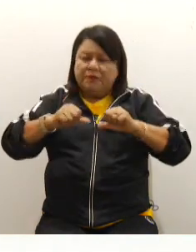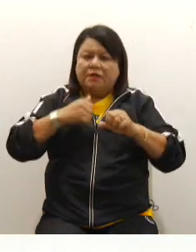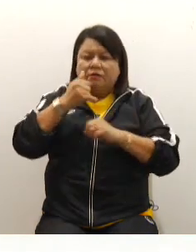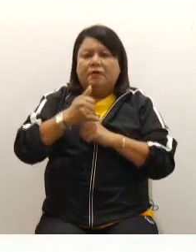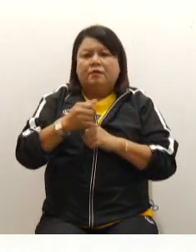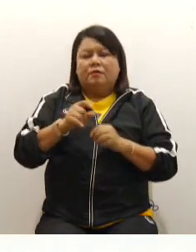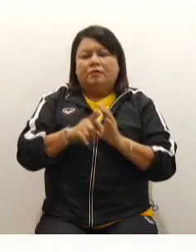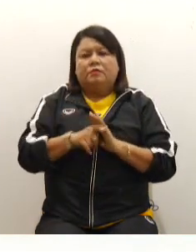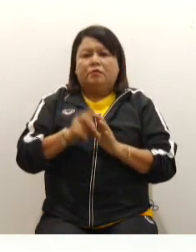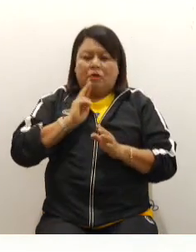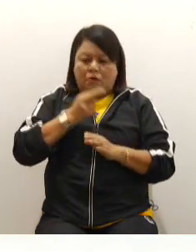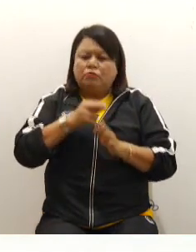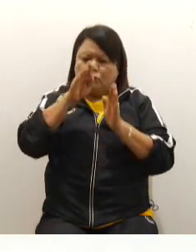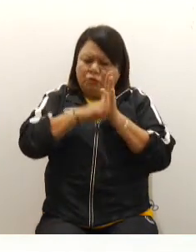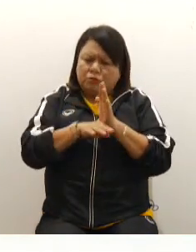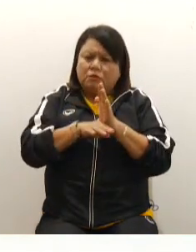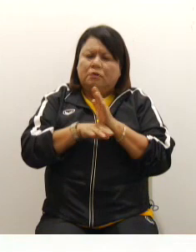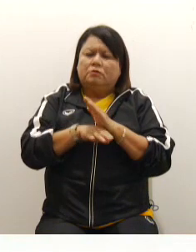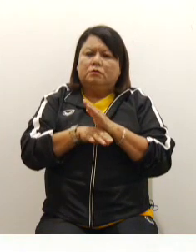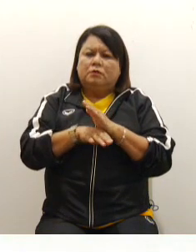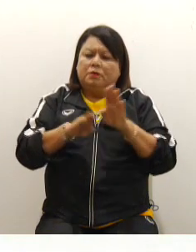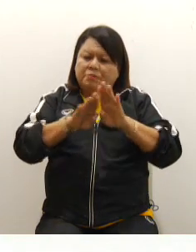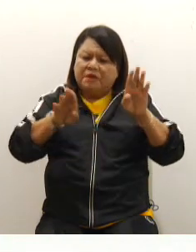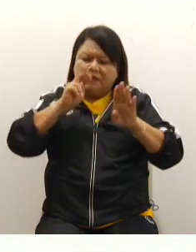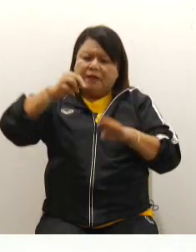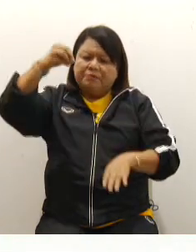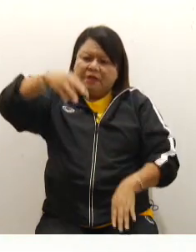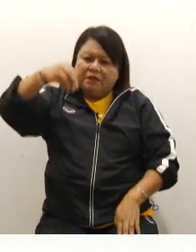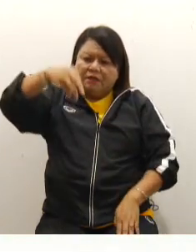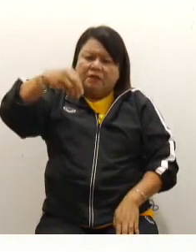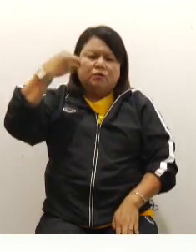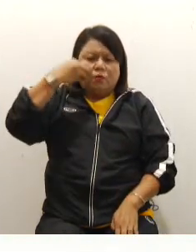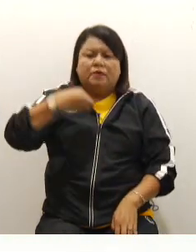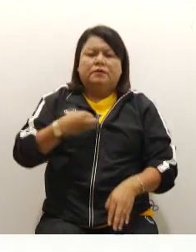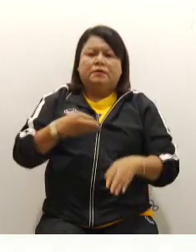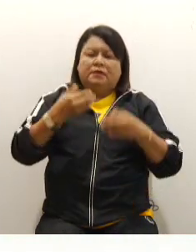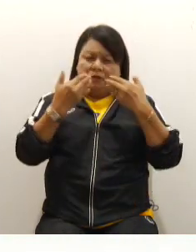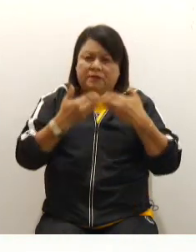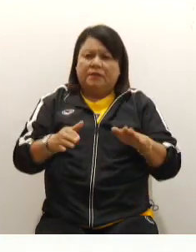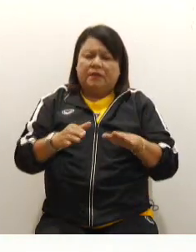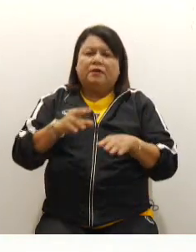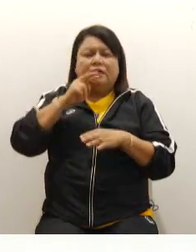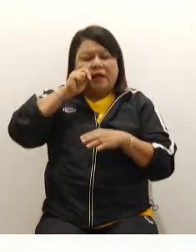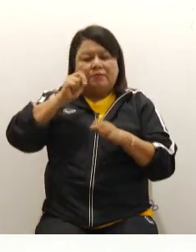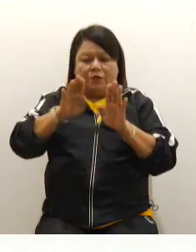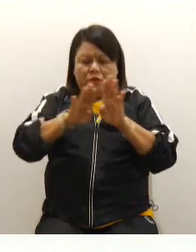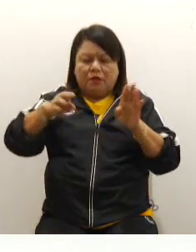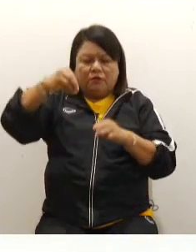เพราะฉะนั้นเราก็ต้องลดความเสี่ยงลงโดยที่เปิดน้ำทิ้งทุกวันนะคะ เสร็จแล้วเนี่ยปริมาณน้ำที่ออกจากฝักบั